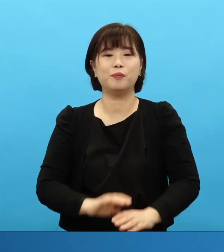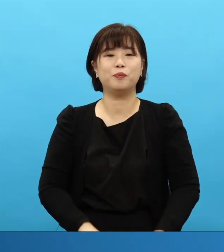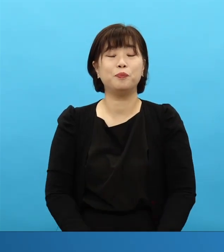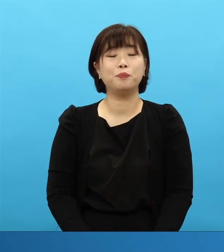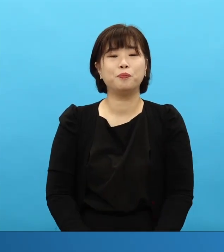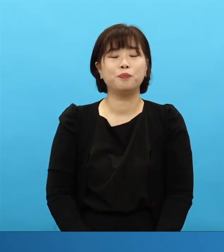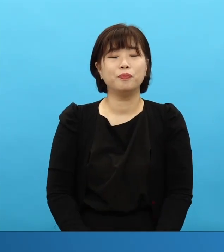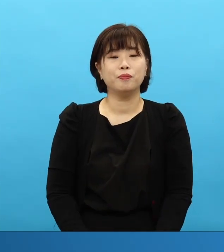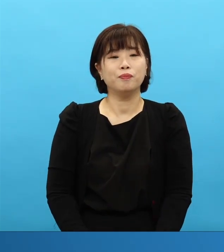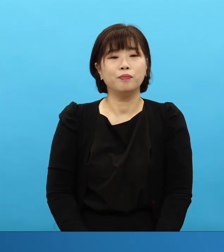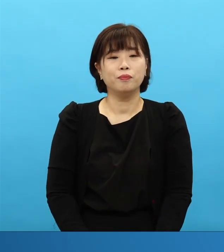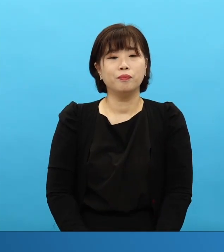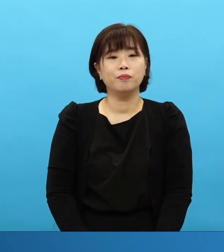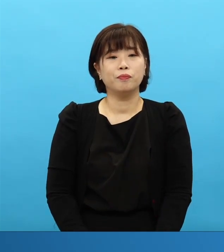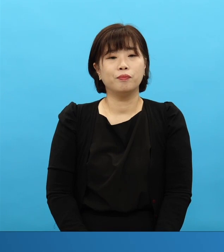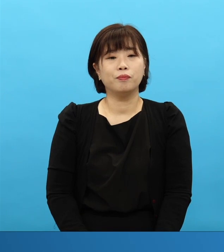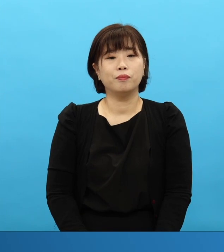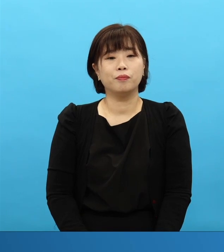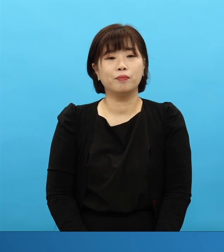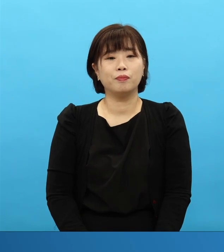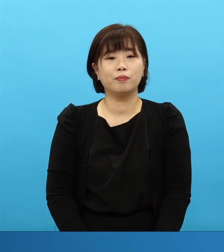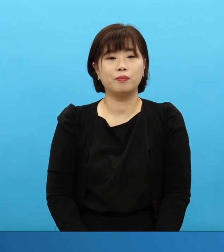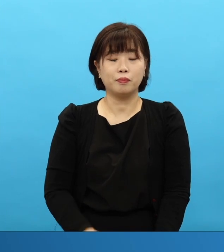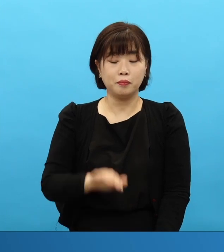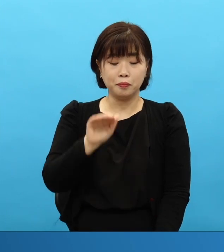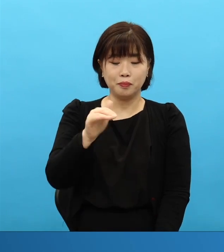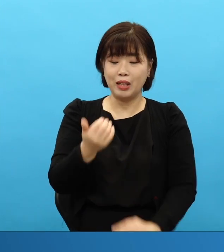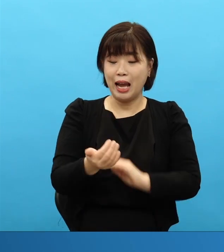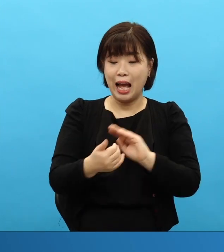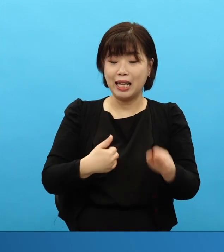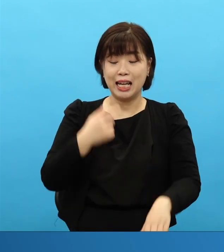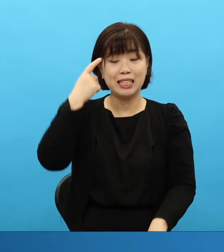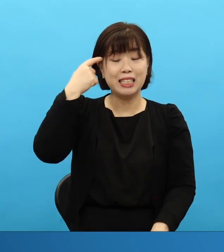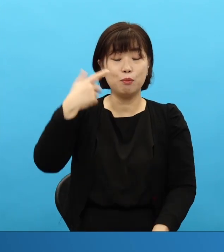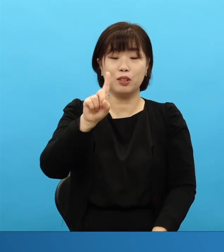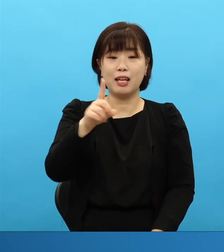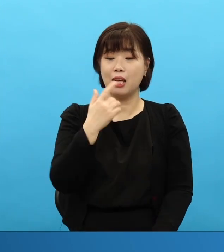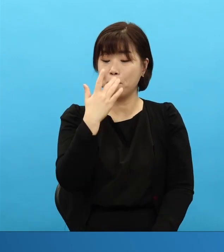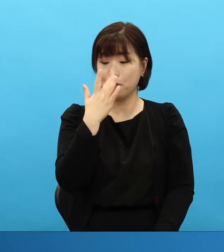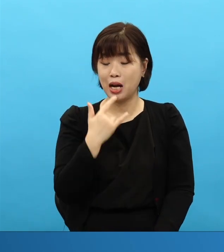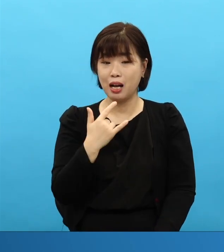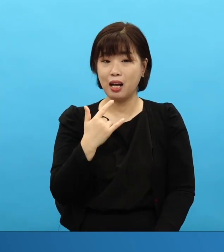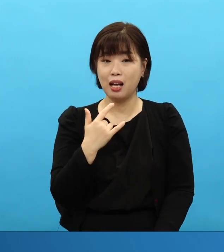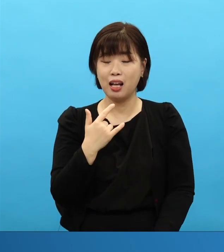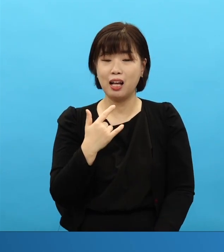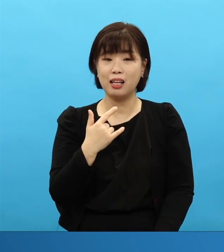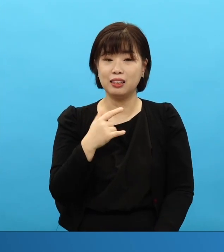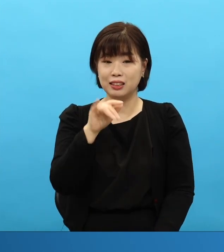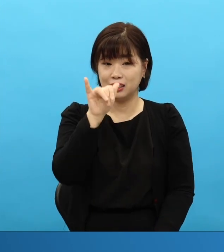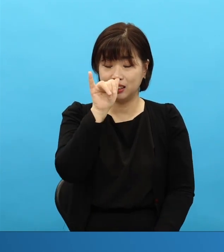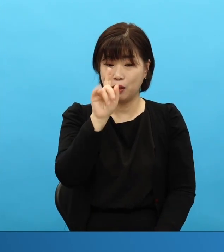또 제목 사실 아까 전에 질문 하나가 뛰어넘었는데 시간이 없어서 뛰어넘으신 것 같은데